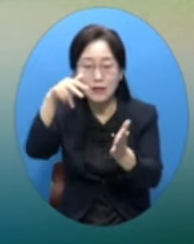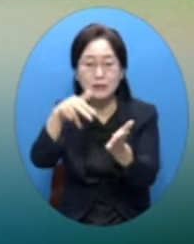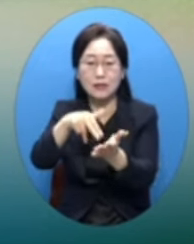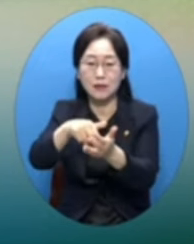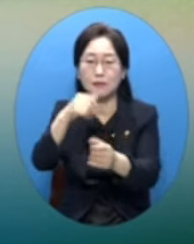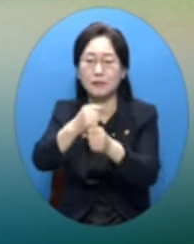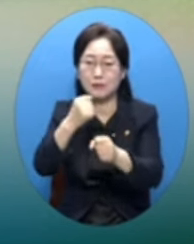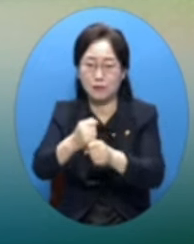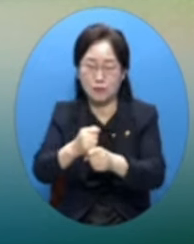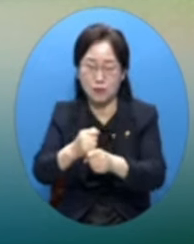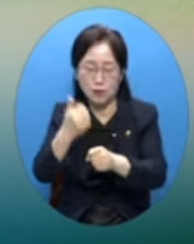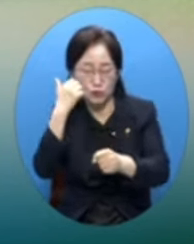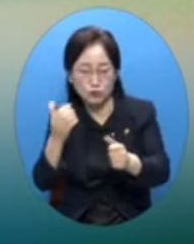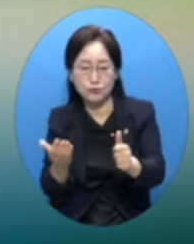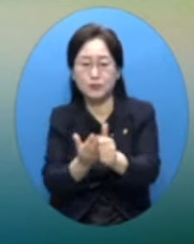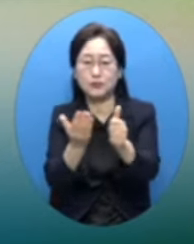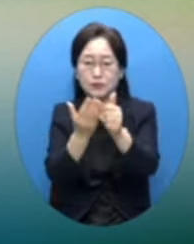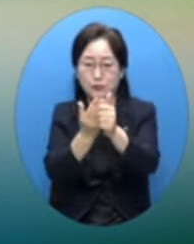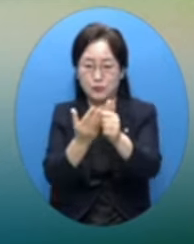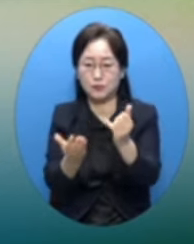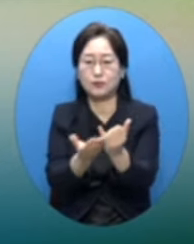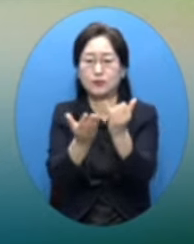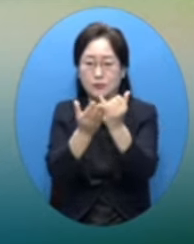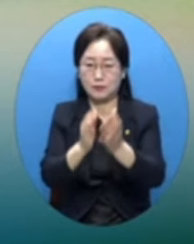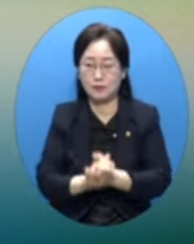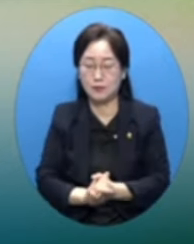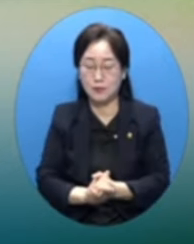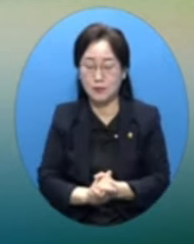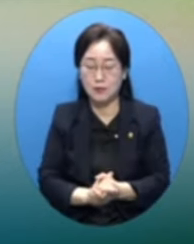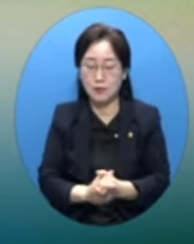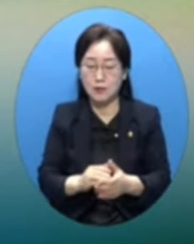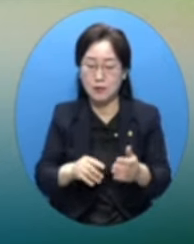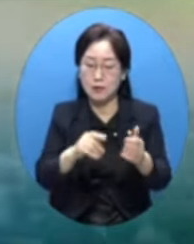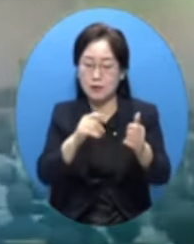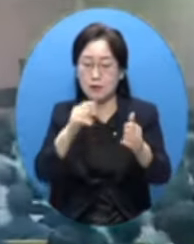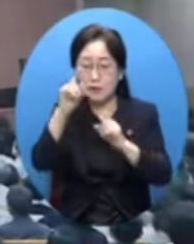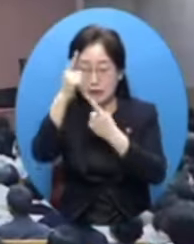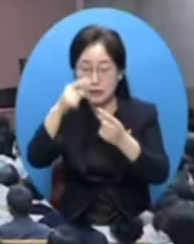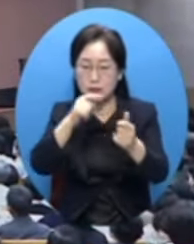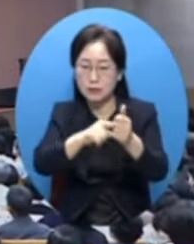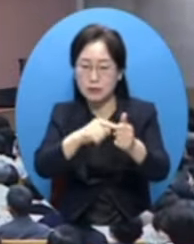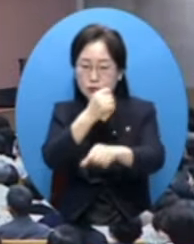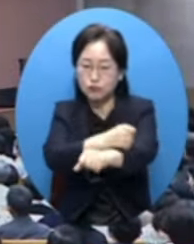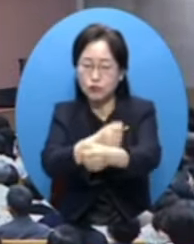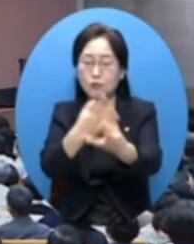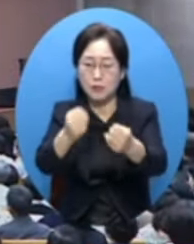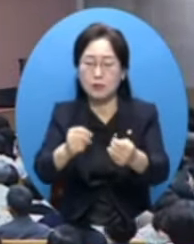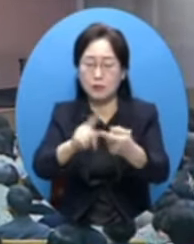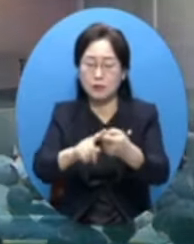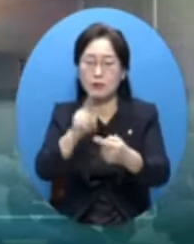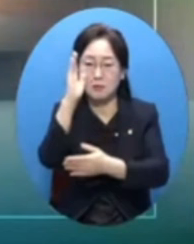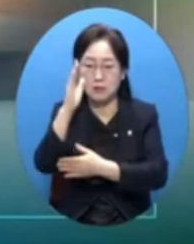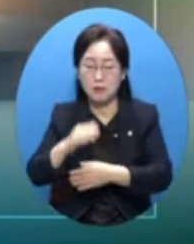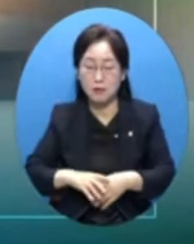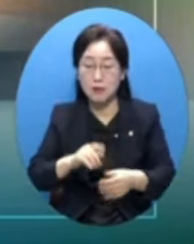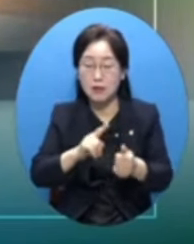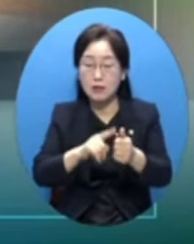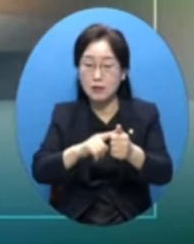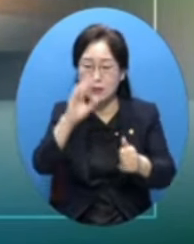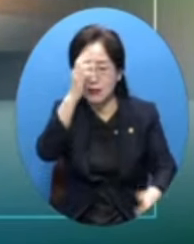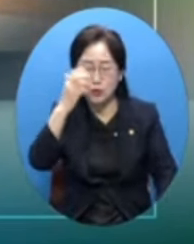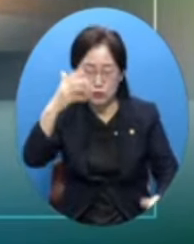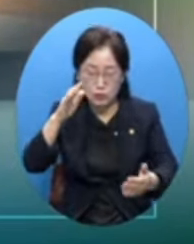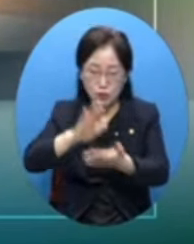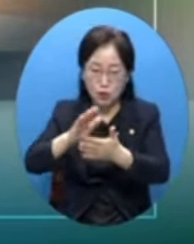양성했다. 그분의 업적을 이렇게 평가했습니다. 이선호 목사님들 강조하던 말씀이 있습니다. 성령으로 뜨겁게 은사로